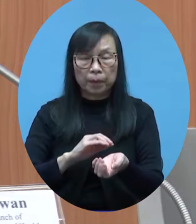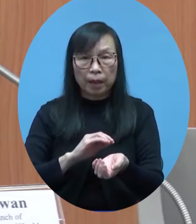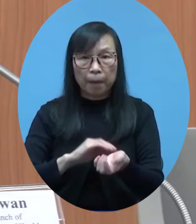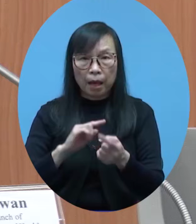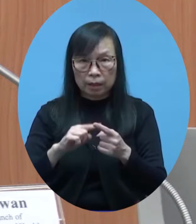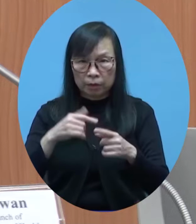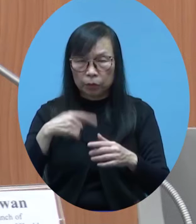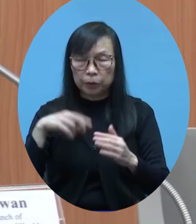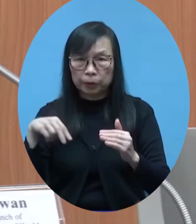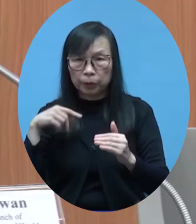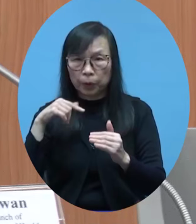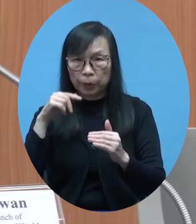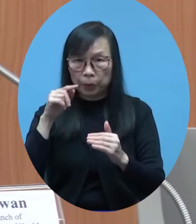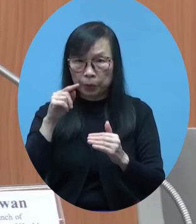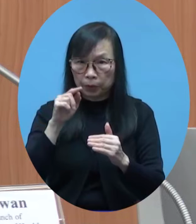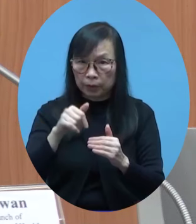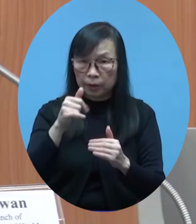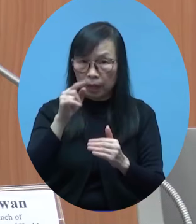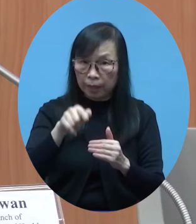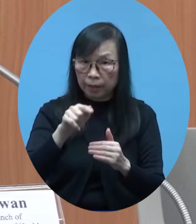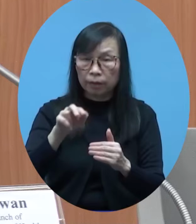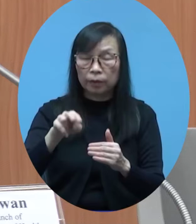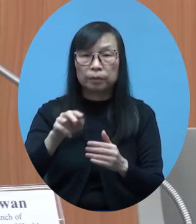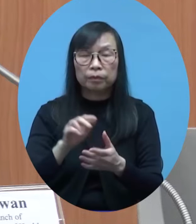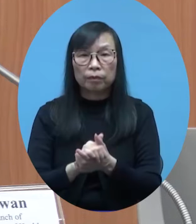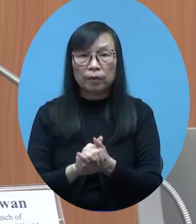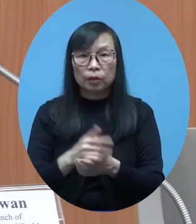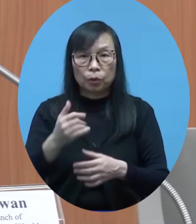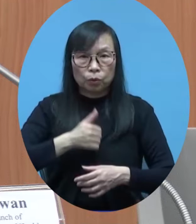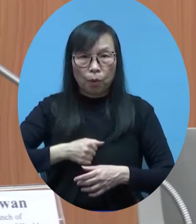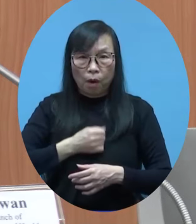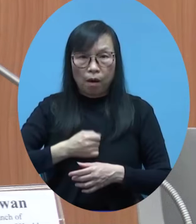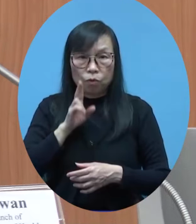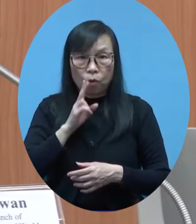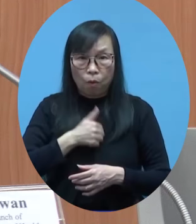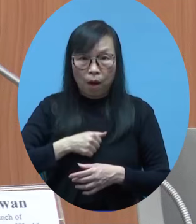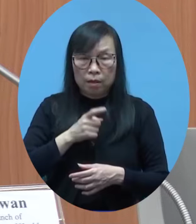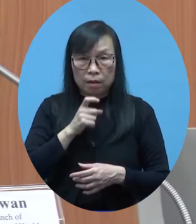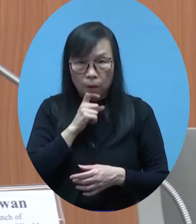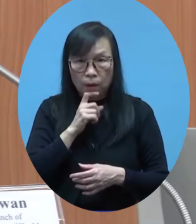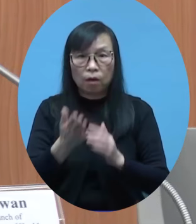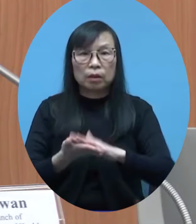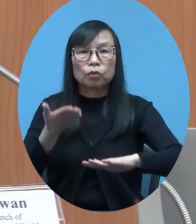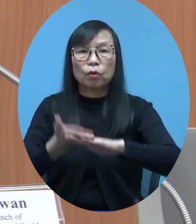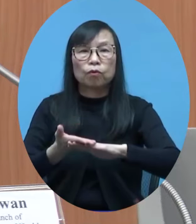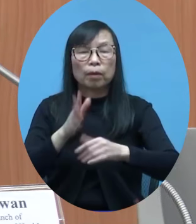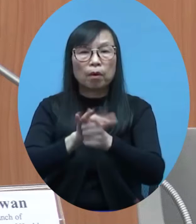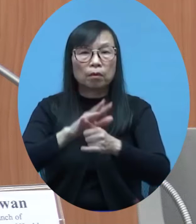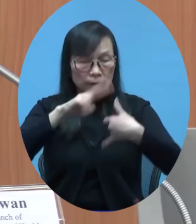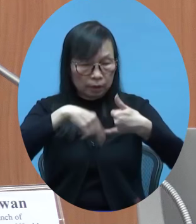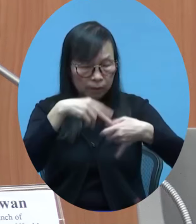臨床嗰、那個嗰、那個，如果我哋有懷疑咧，其實我哋都會再重複幫佢做翻個檢測